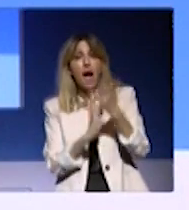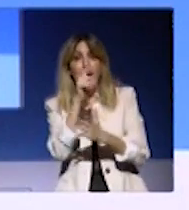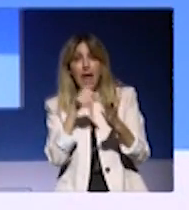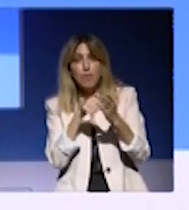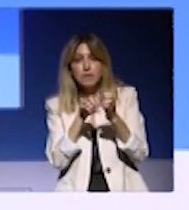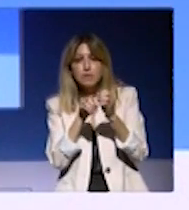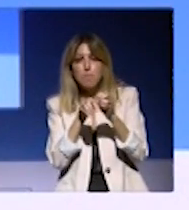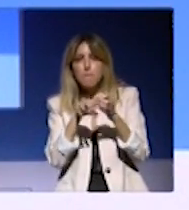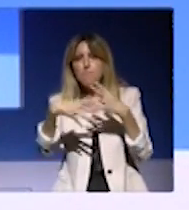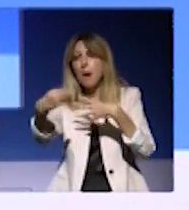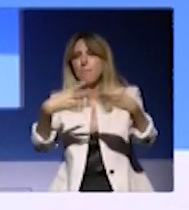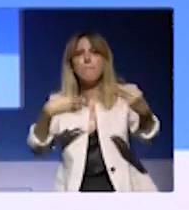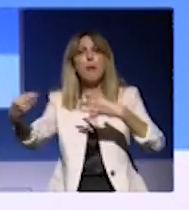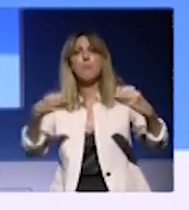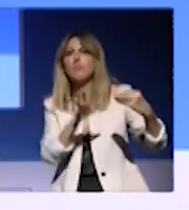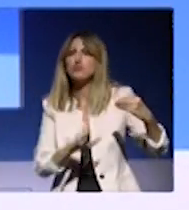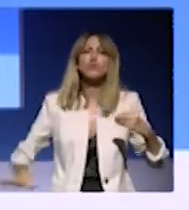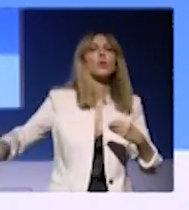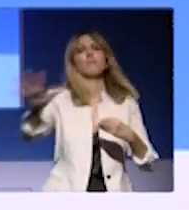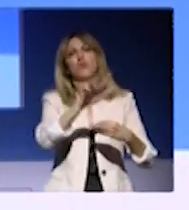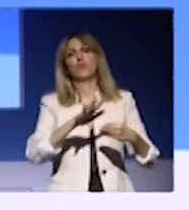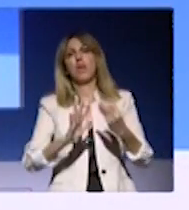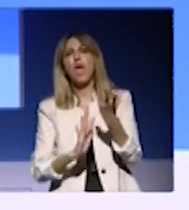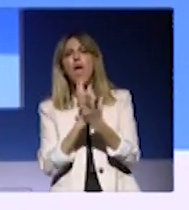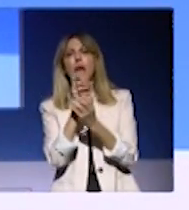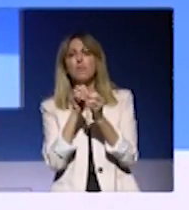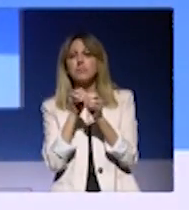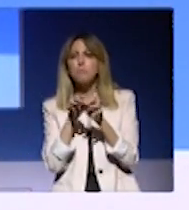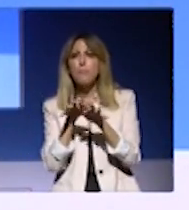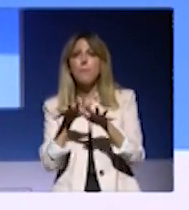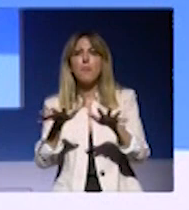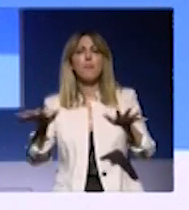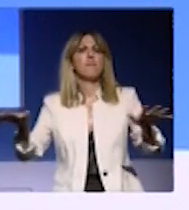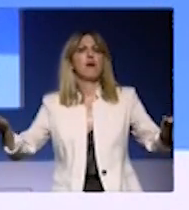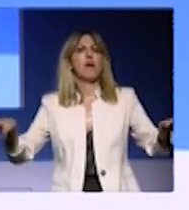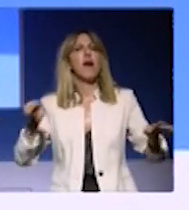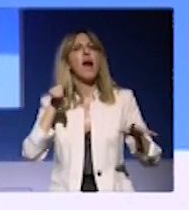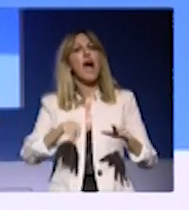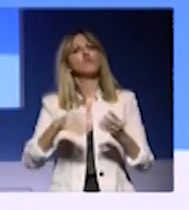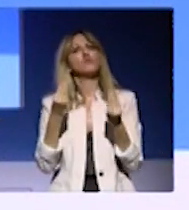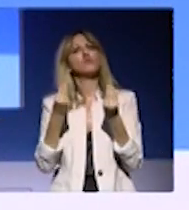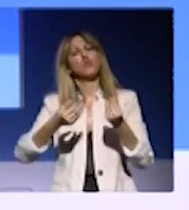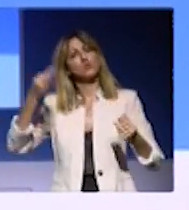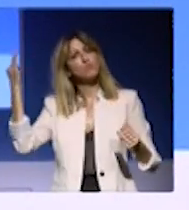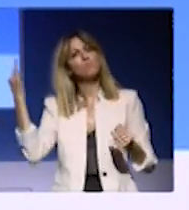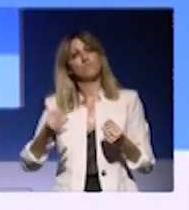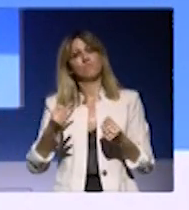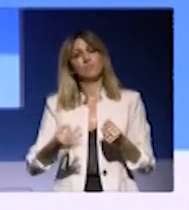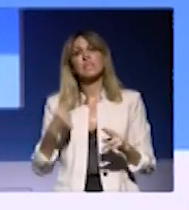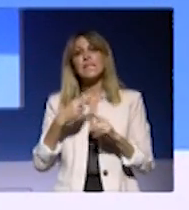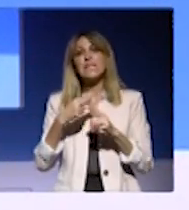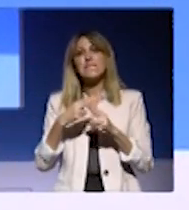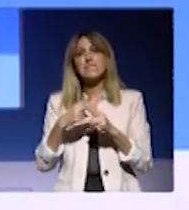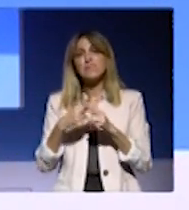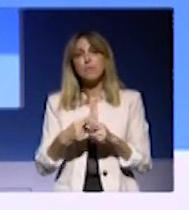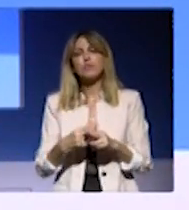δυνατότητα μιας σημαντικής επενδυτικής πρωτοβουλίας να συνομιλεί, να συνεργάζεται με την τοπική